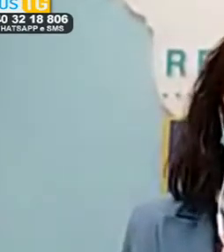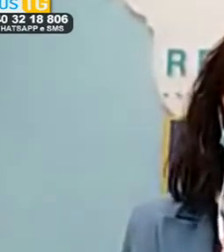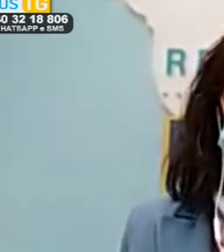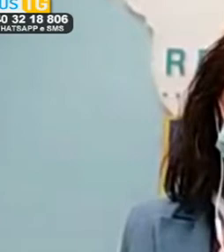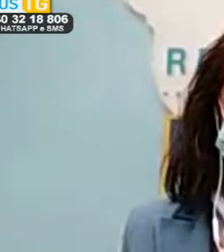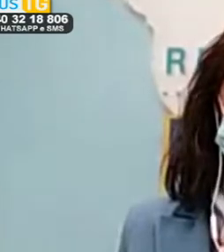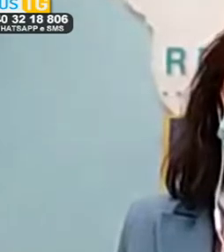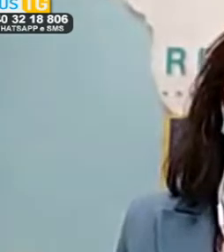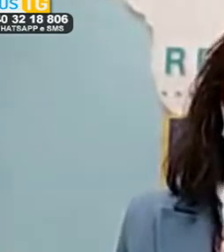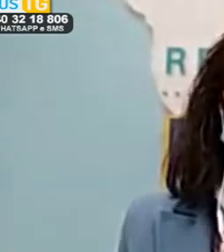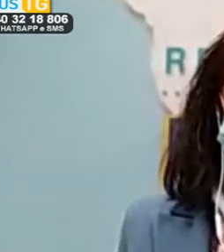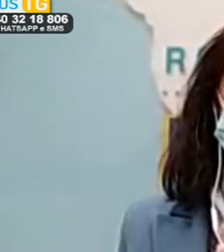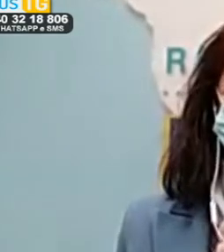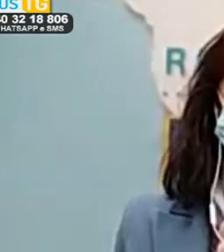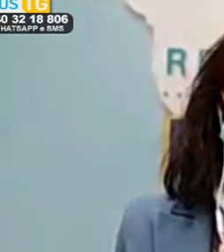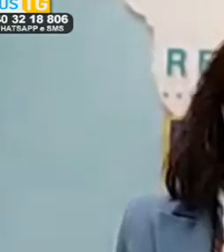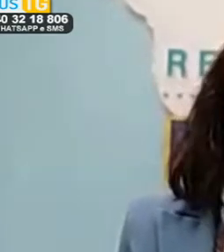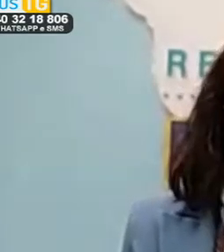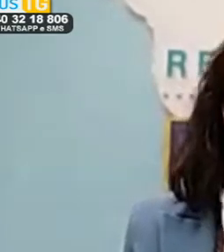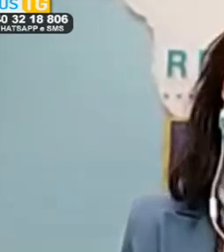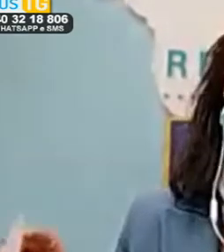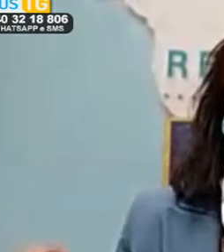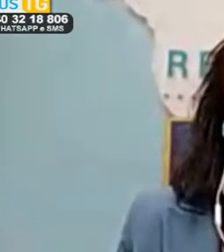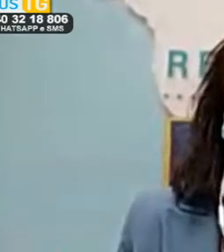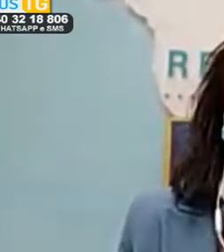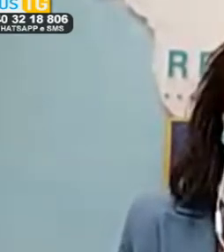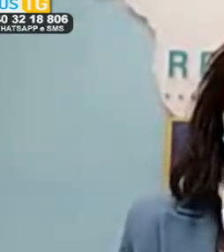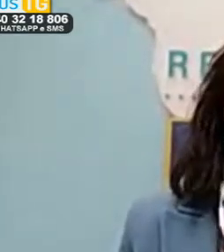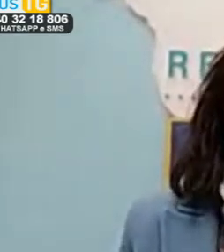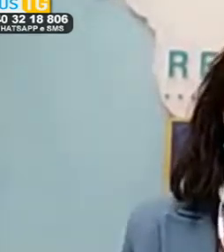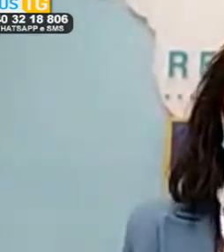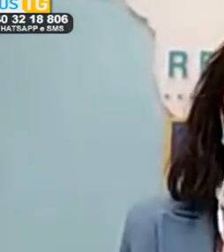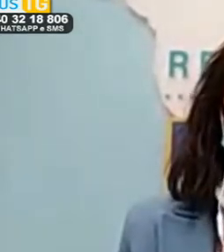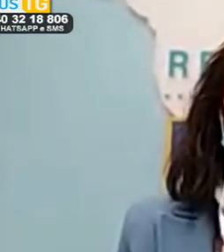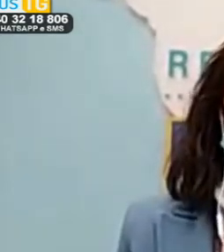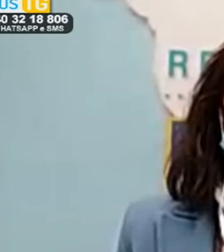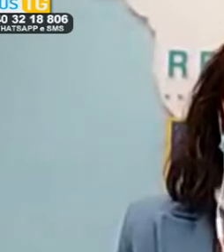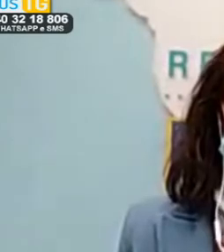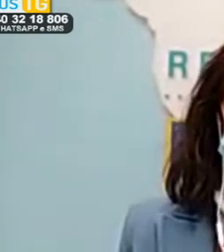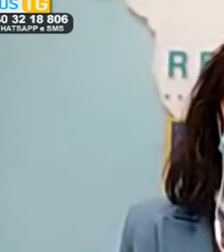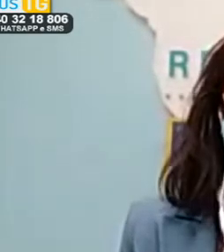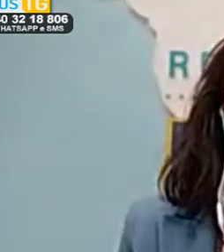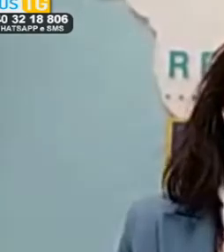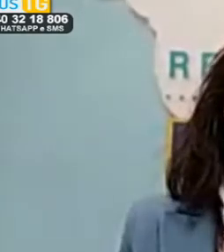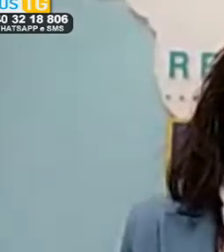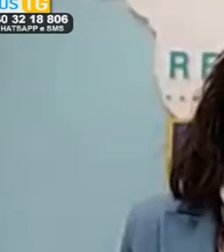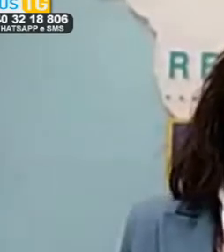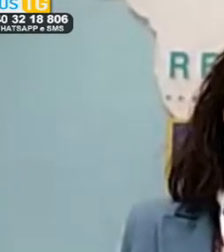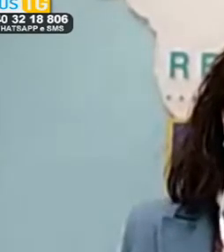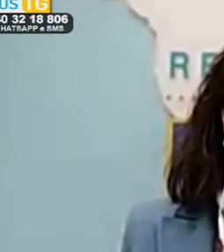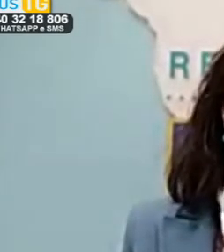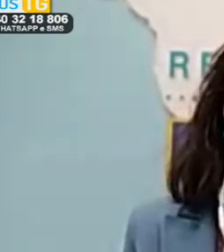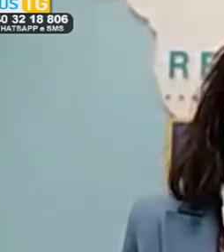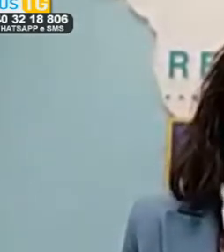riguarda gli ultra ottantenni e sanitari anche privati, è partito AstraZeneca per gli ultra settantenni. E allo